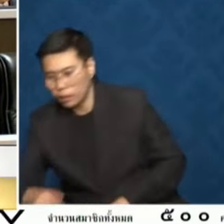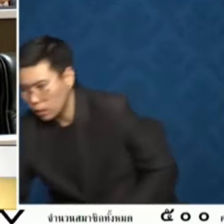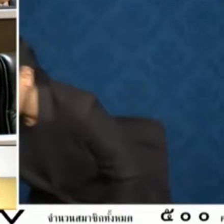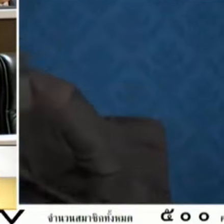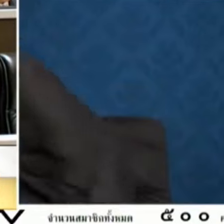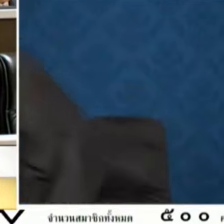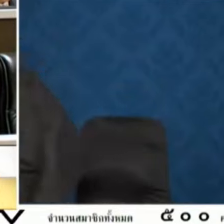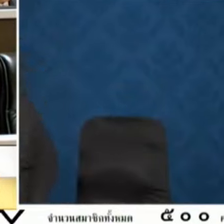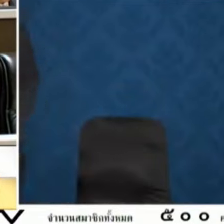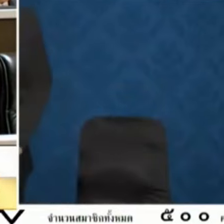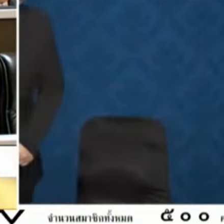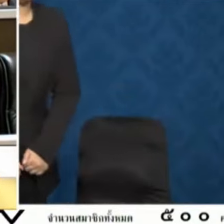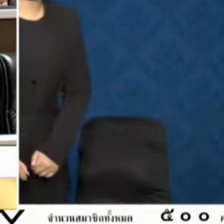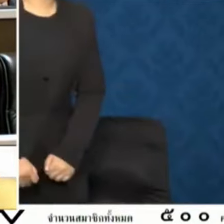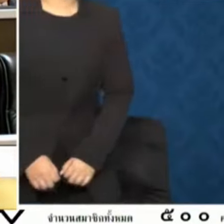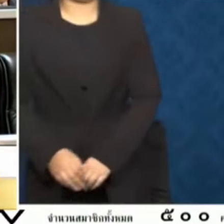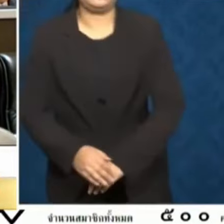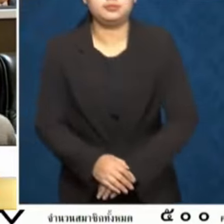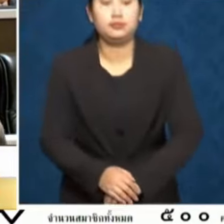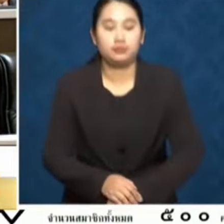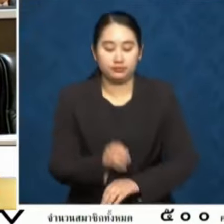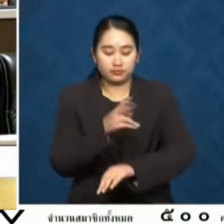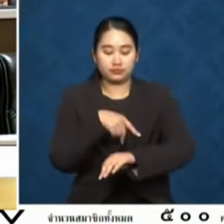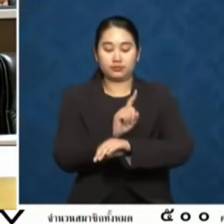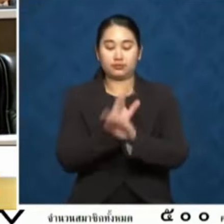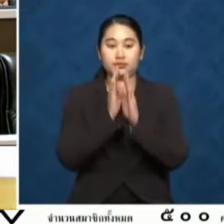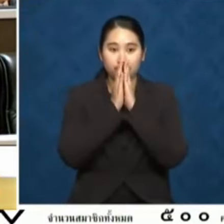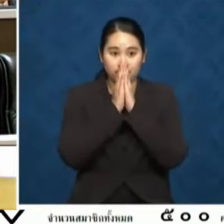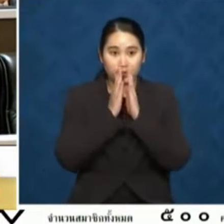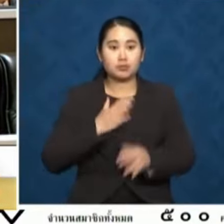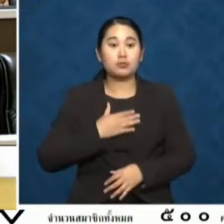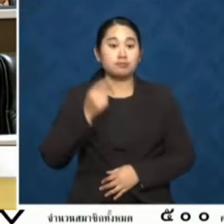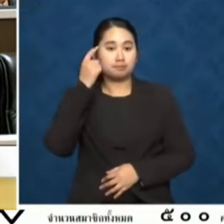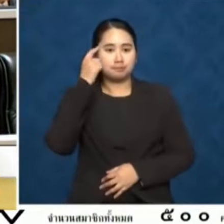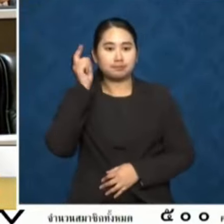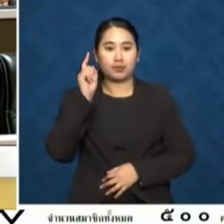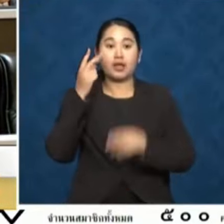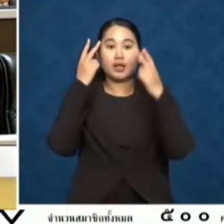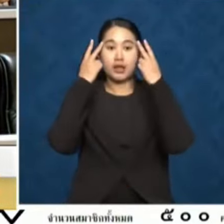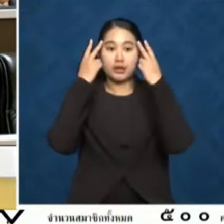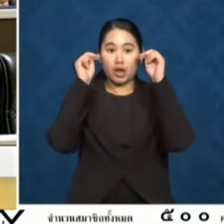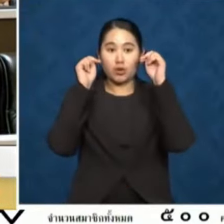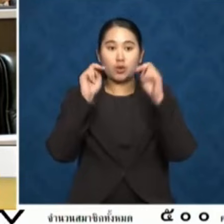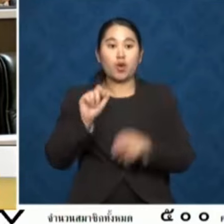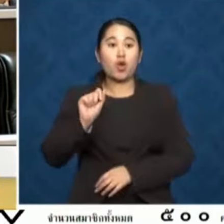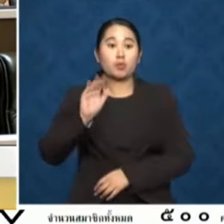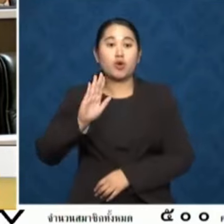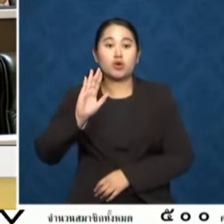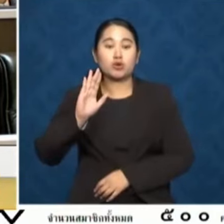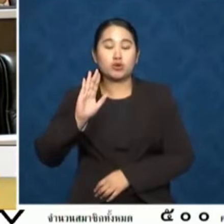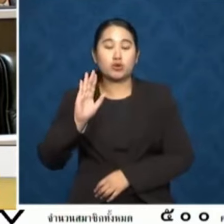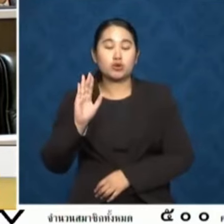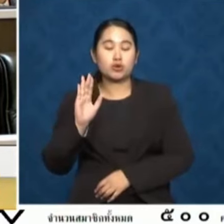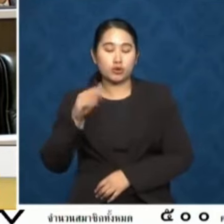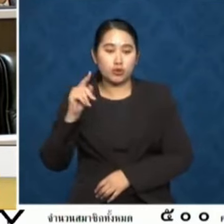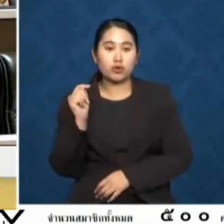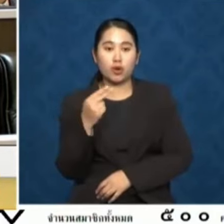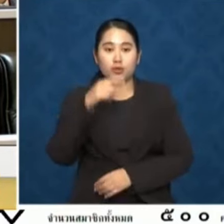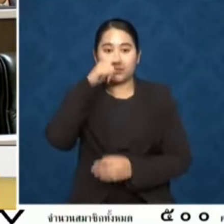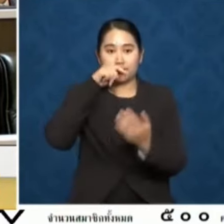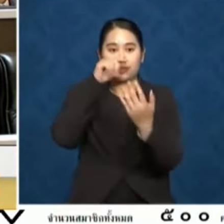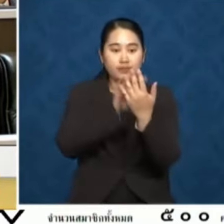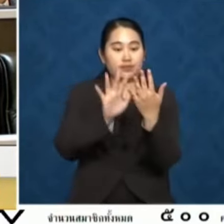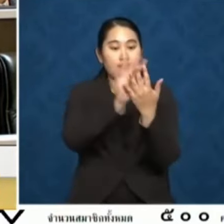ประธานที่เคารพครับผมเชื่อว่านายกองค์การบริหารนะครับหรืออบต.เนี่ยทั่วประเทศนะ